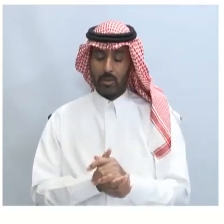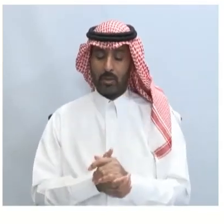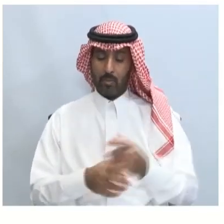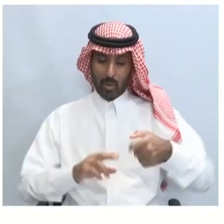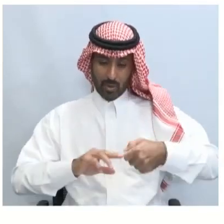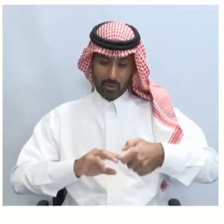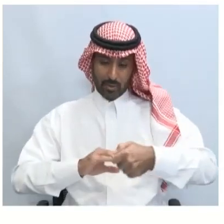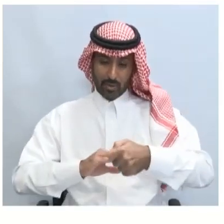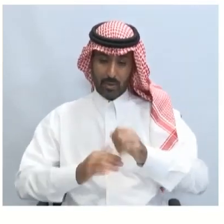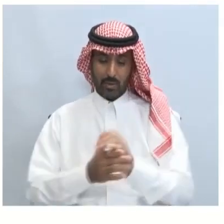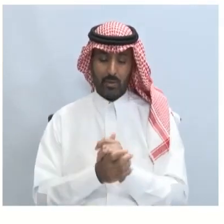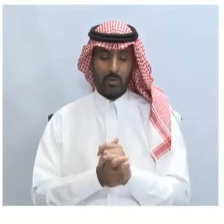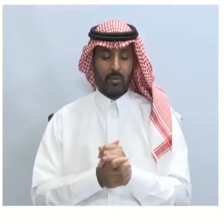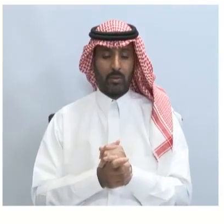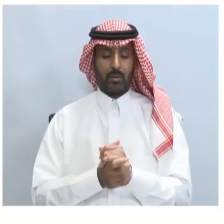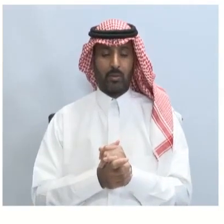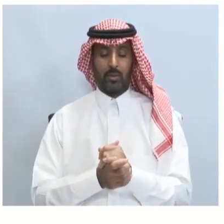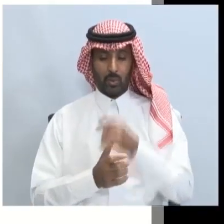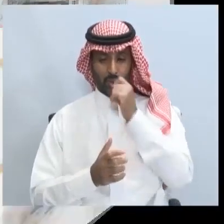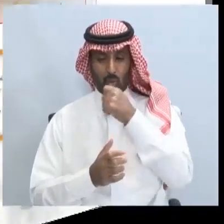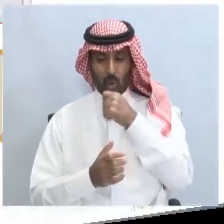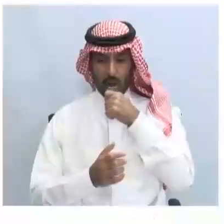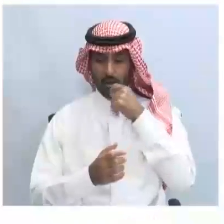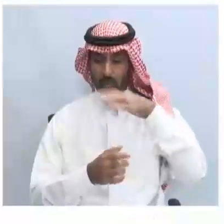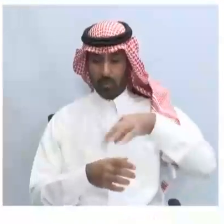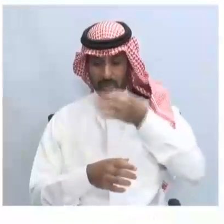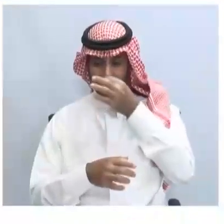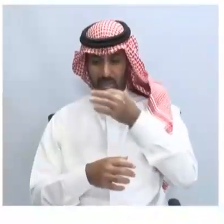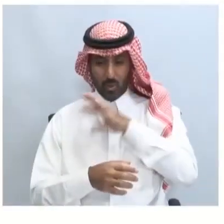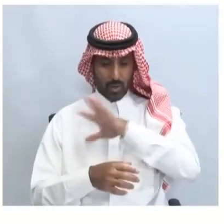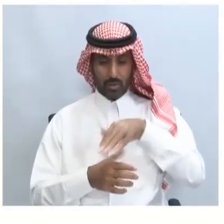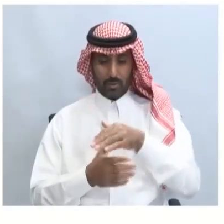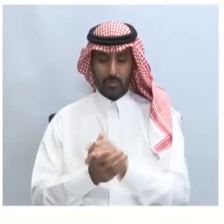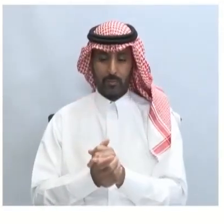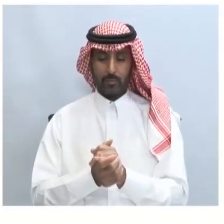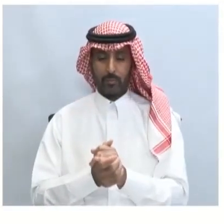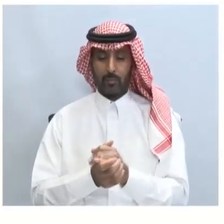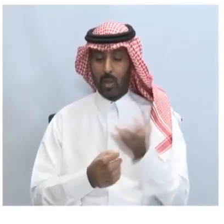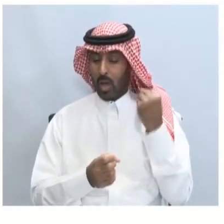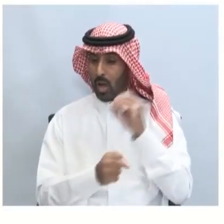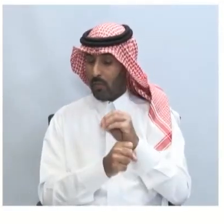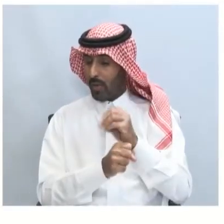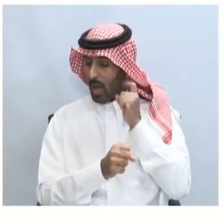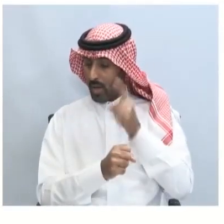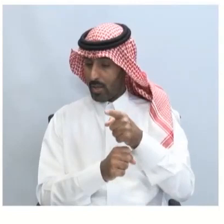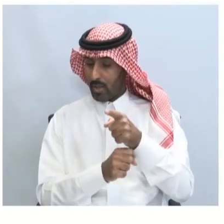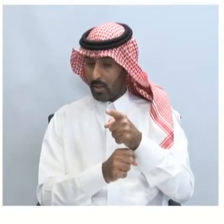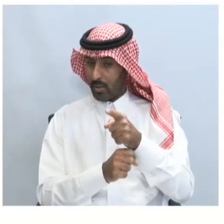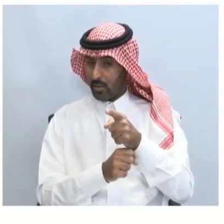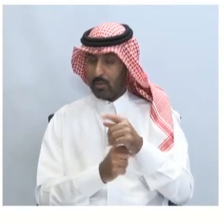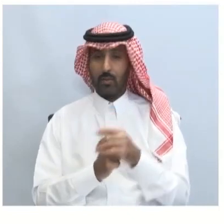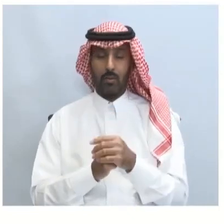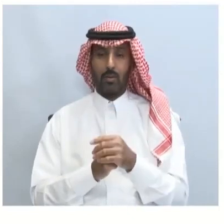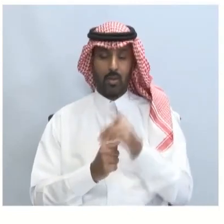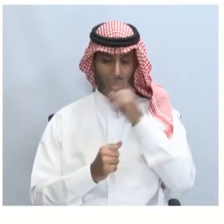ومقص الاظفار والسواك والمناديل وغير ذلك وعرفنا انني اغسله او